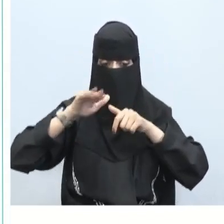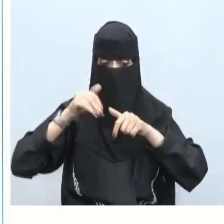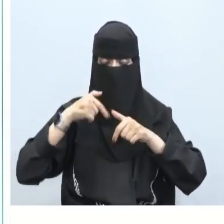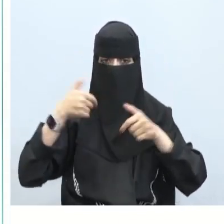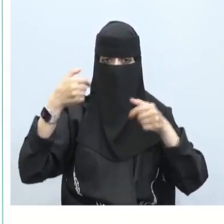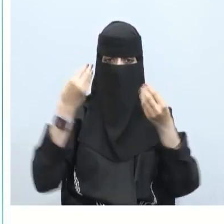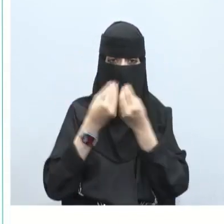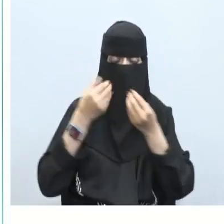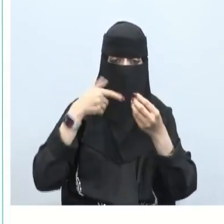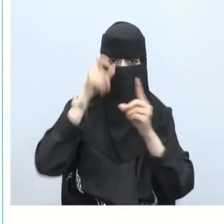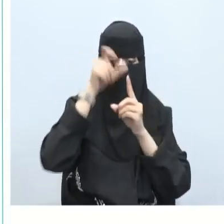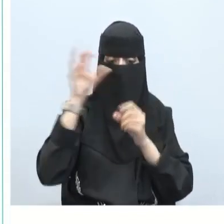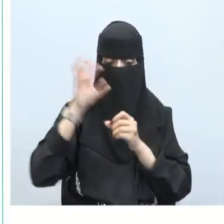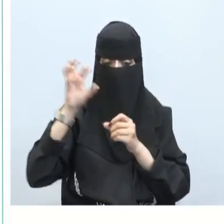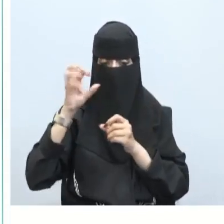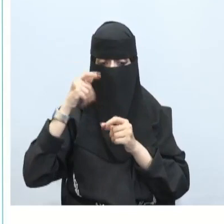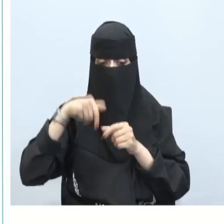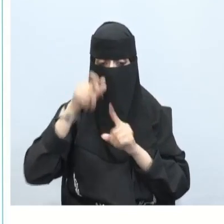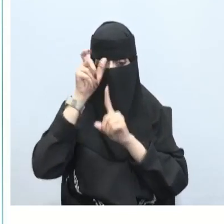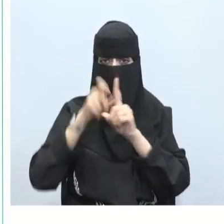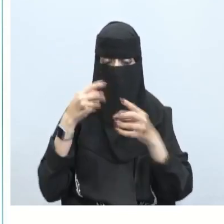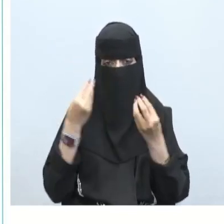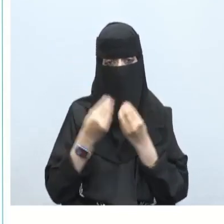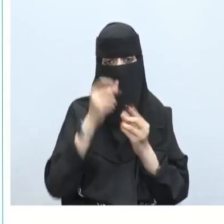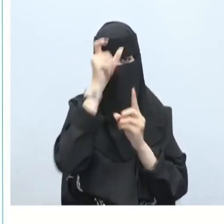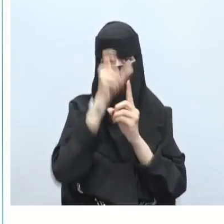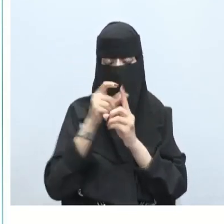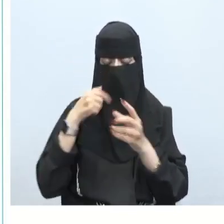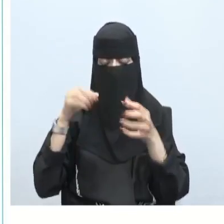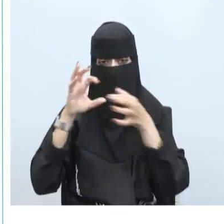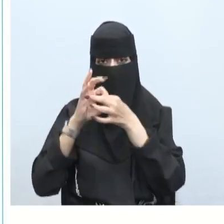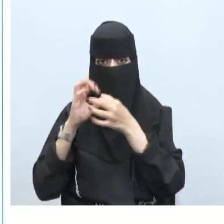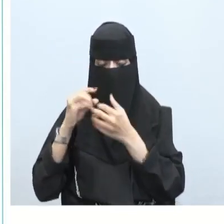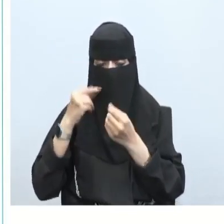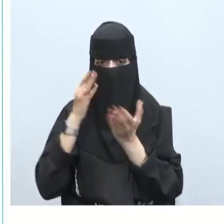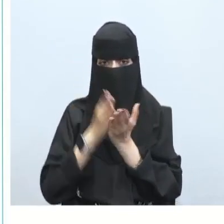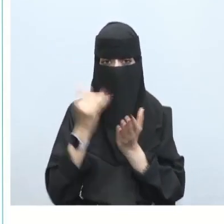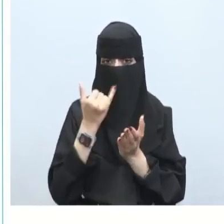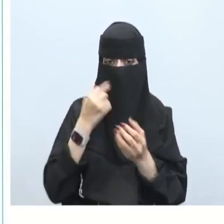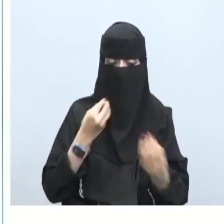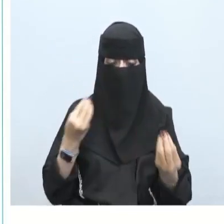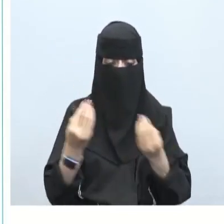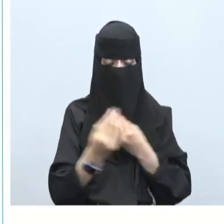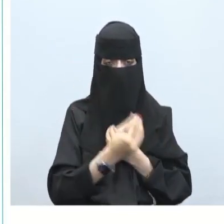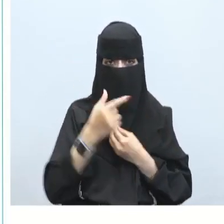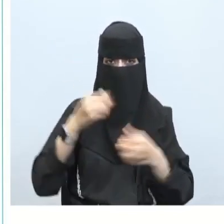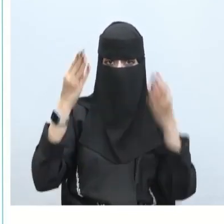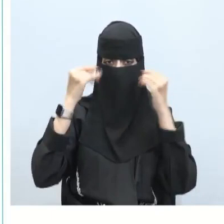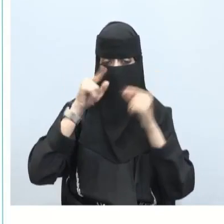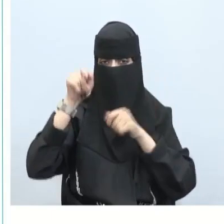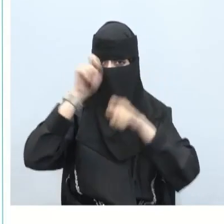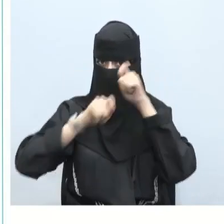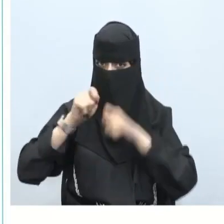وتربط مع المورد تربط مع العميل بشكل متسلسل سيكون من السهل تبادل المعلومات وذكرنا